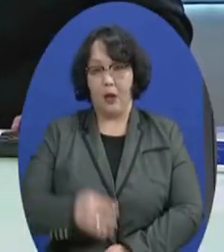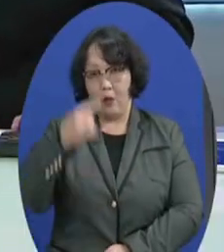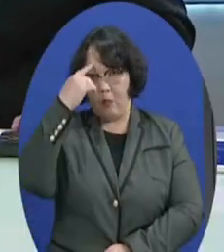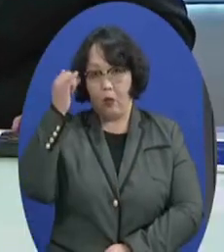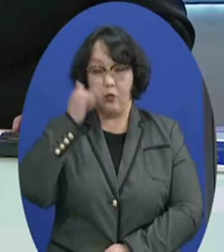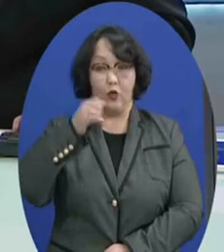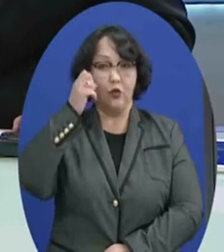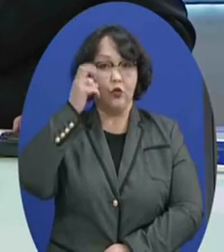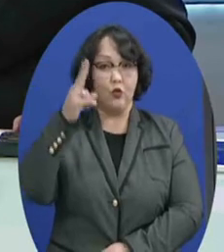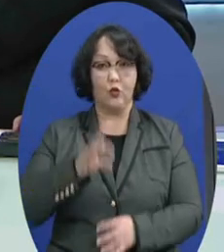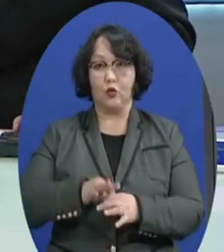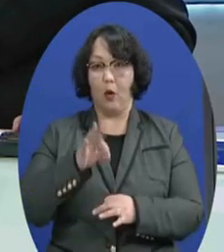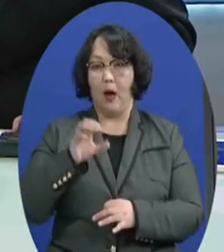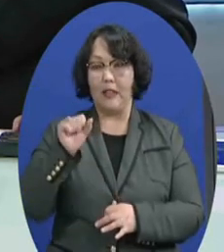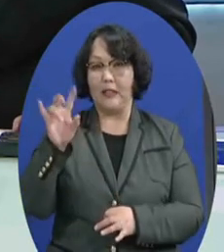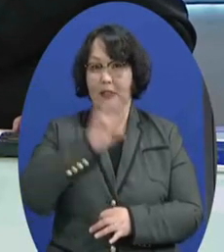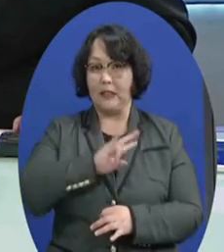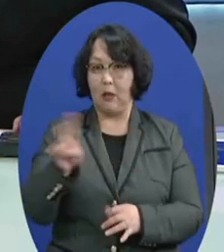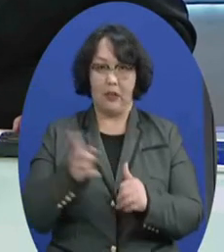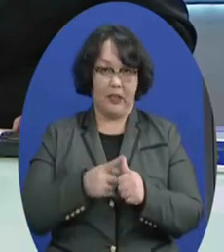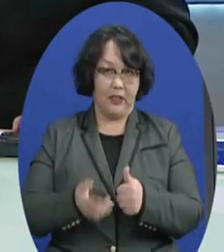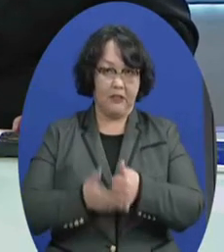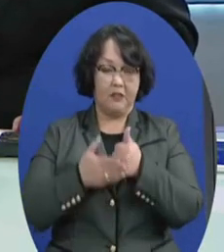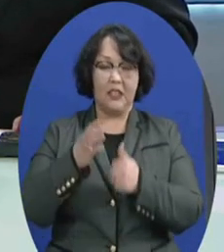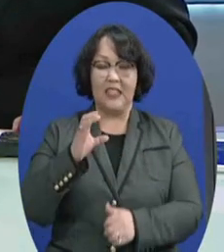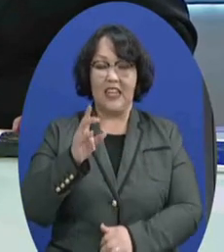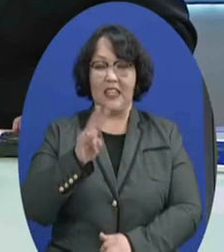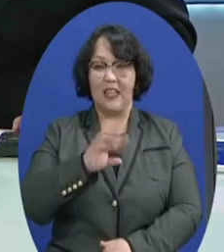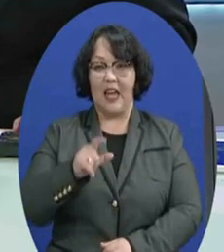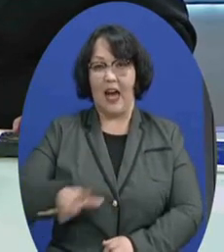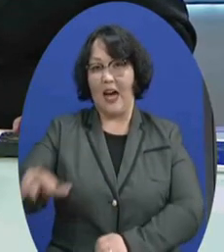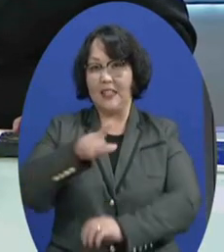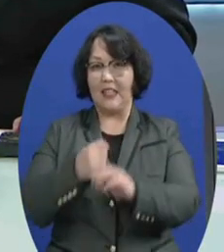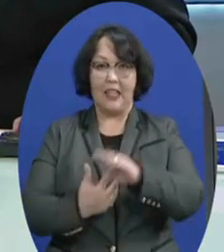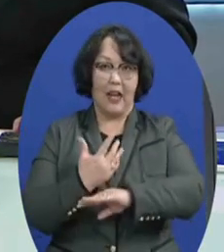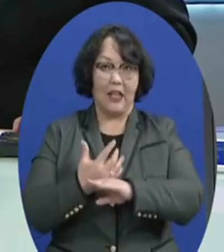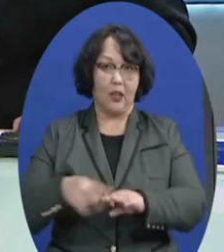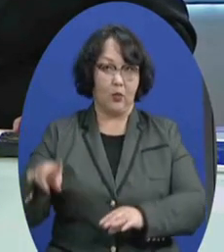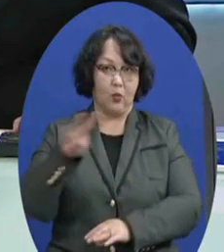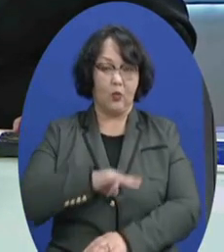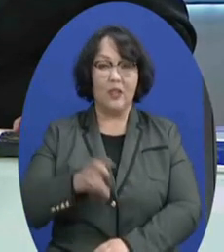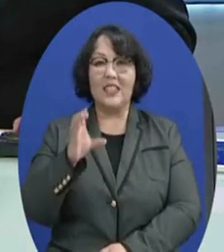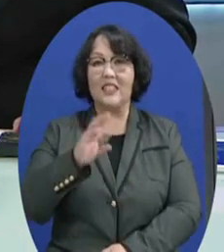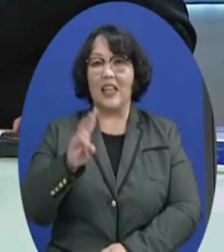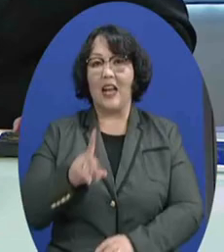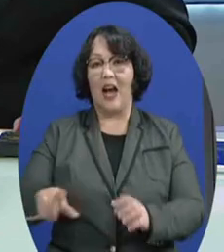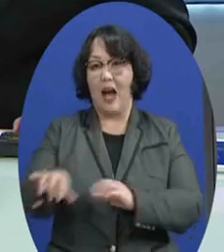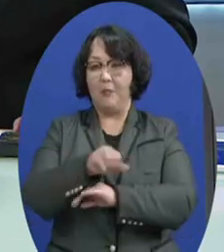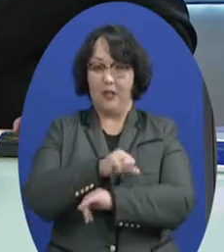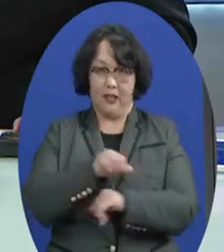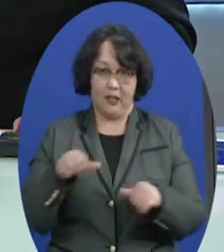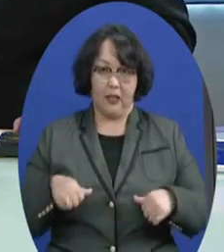Монгол Улсын ерөнхийлөгчийн сонгуульд ардчилсан намаас нэр дэвшигч Эрдэнэ газар тариалангийн бүс нутаг Сэлэнг аймгийн иргэд сонгогчдтой уулзаж мөрийн хөтөлбөр